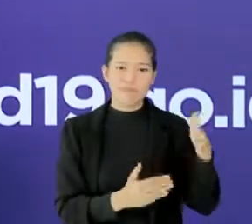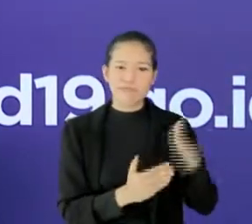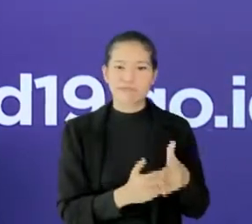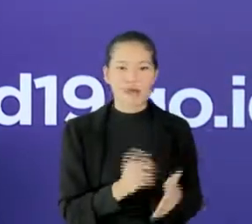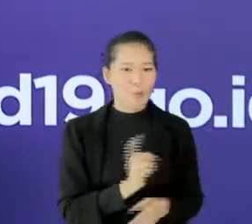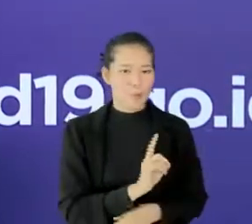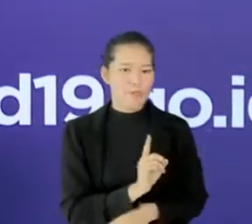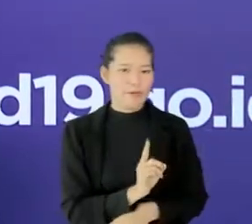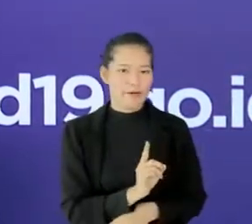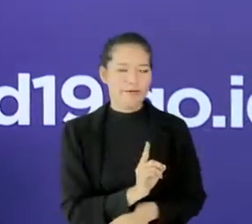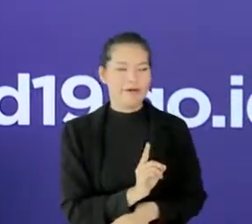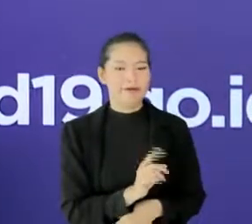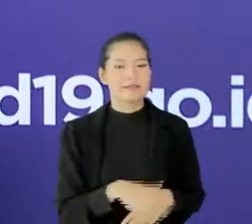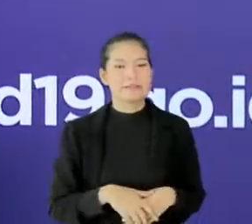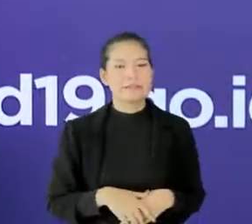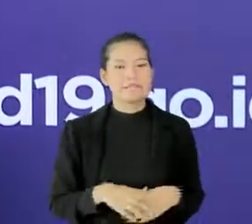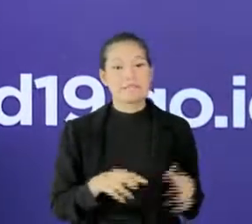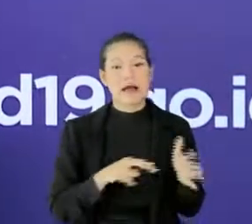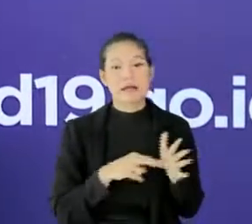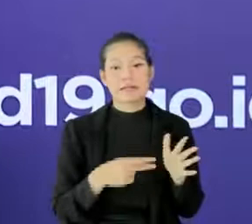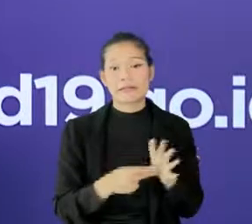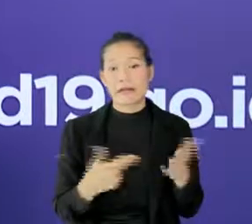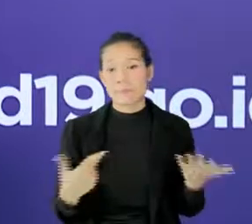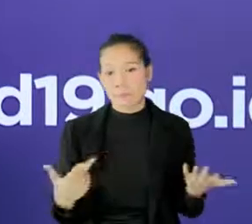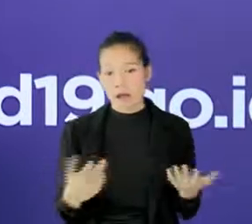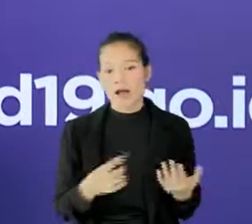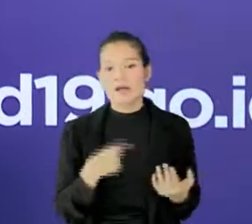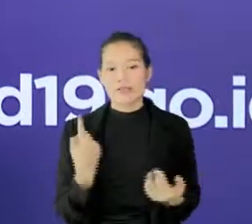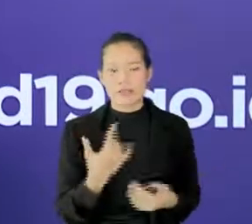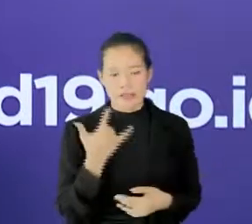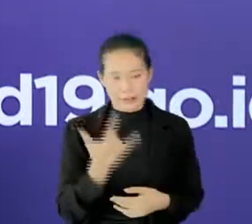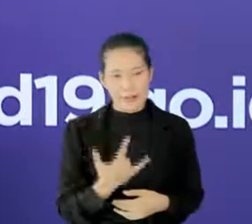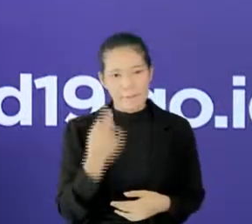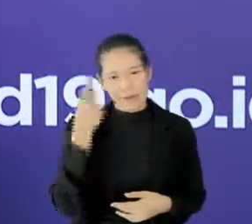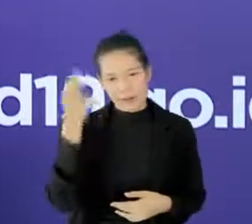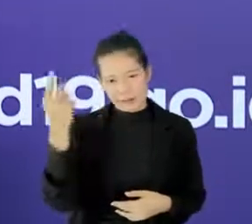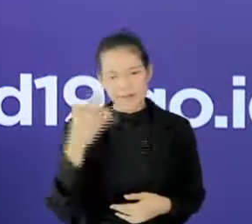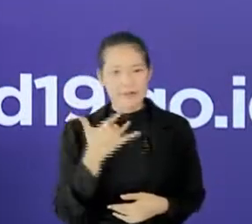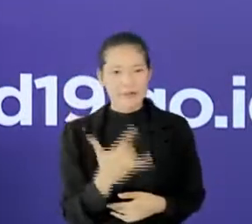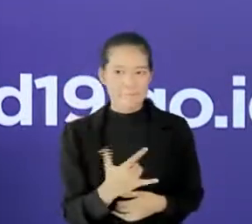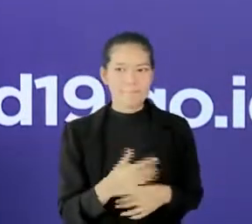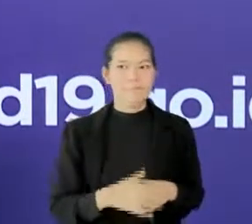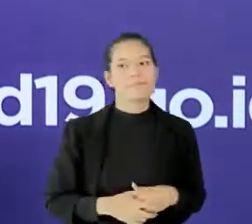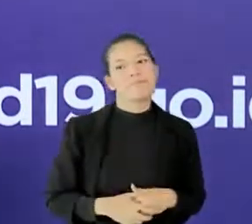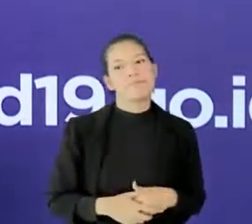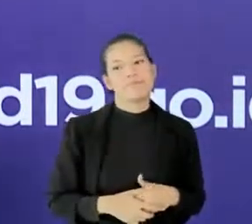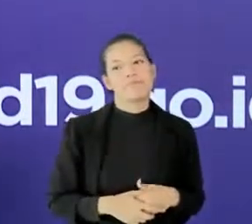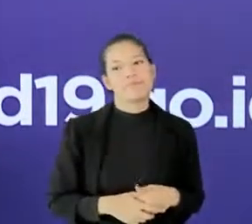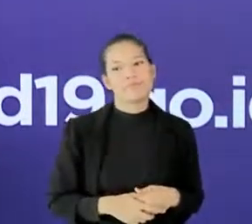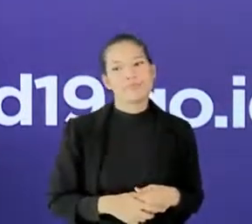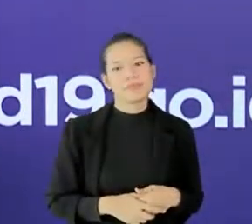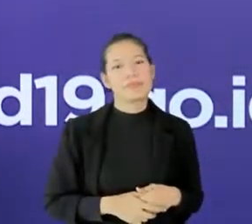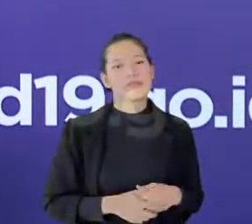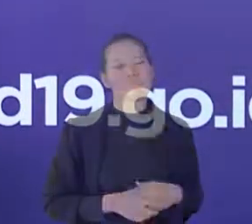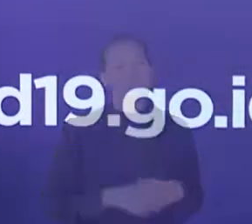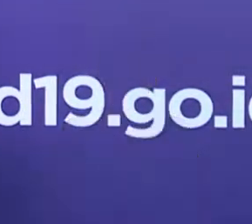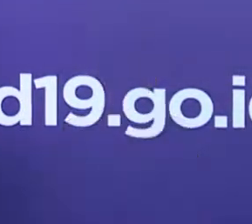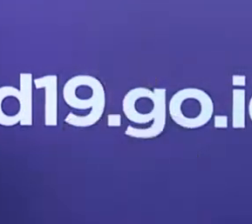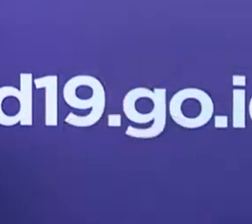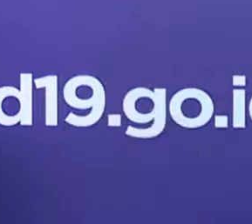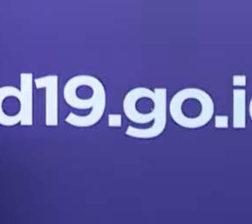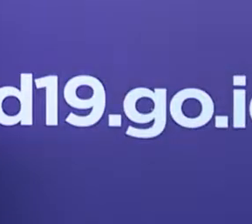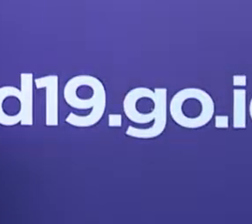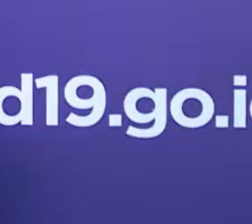mandek ya, nggak boleh macet. Artinya kita harus tetap kreatif dan berkarya